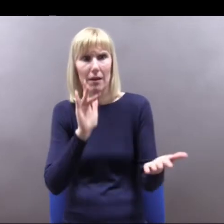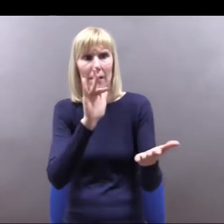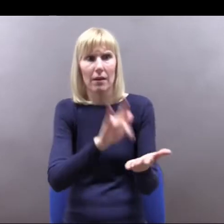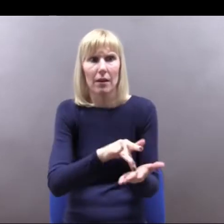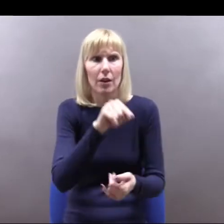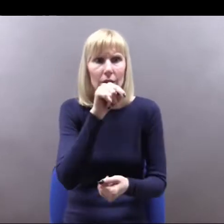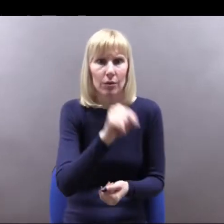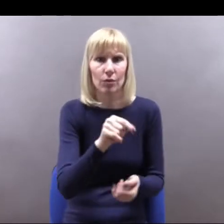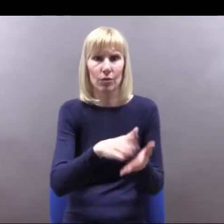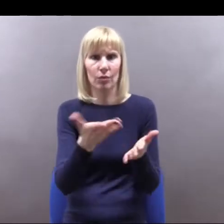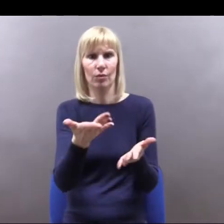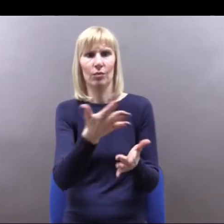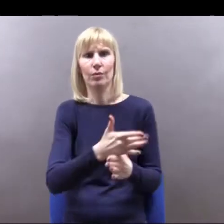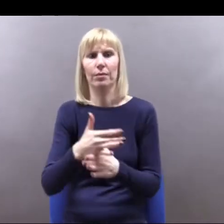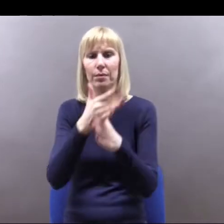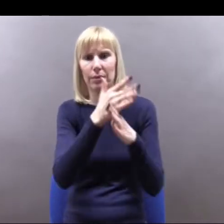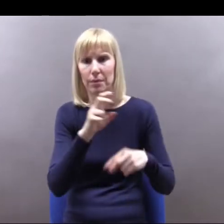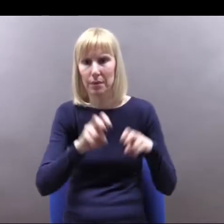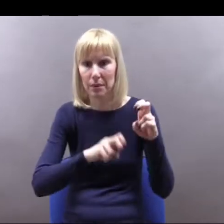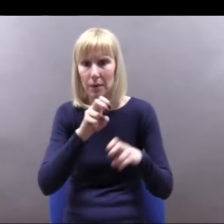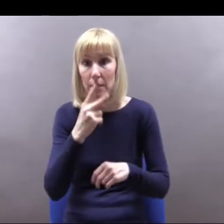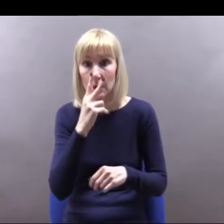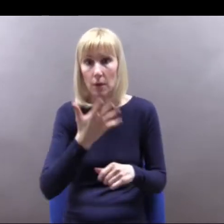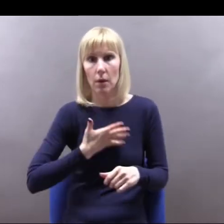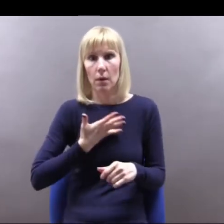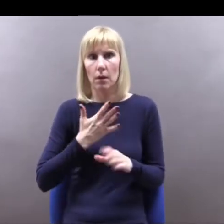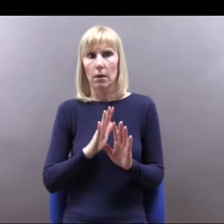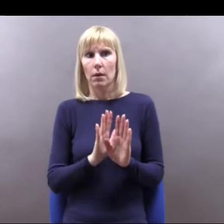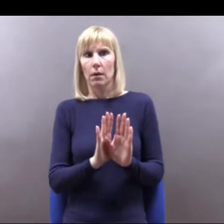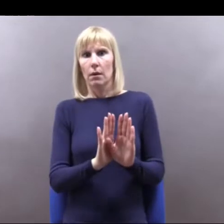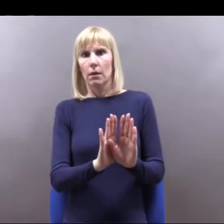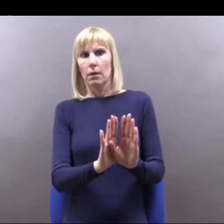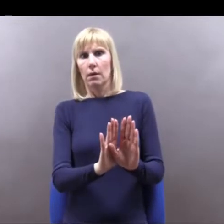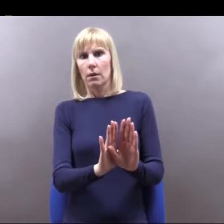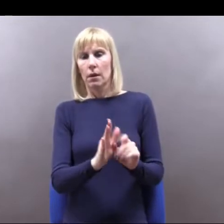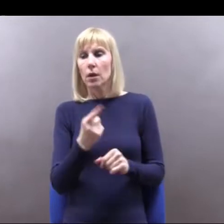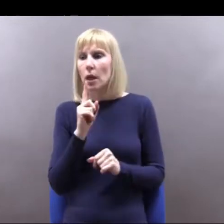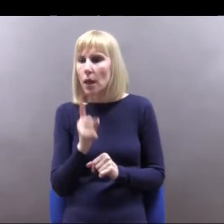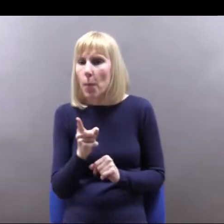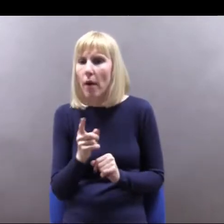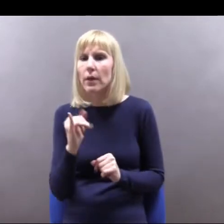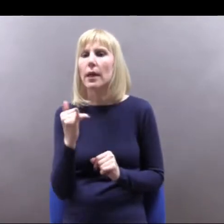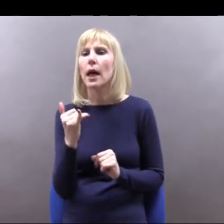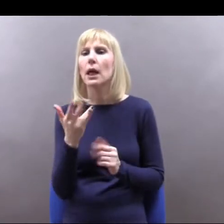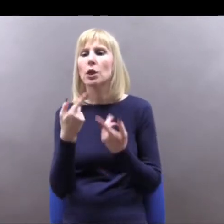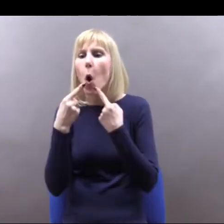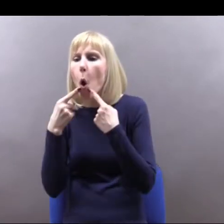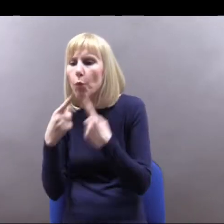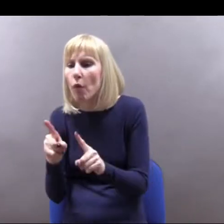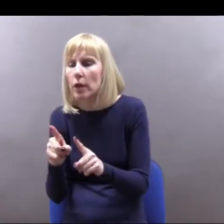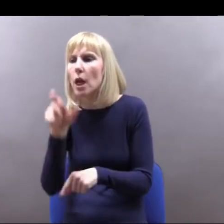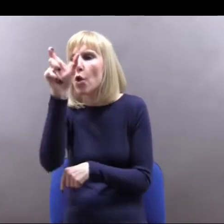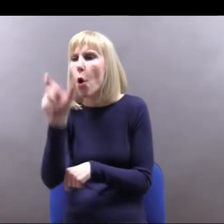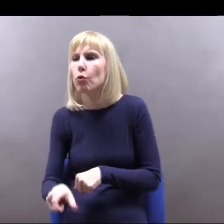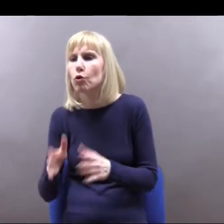urzędzie, tak? Czy też, no nie wiem, w jakimś miejscu, do którego chciałby się dostać. Proszę sobie też wyobrazić, jaka